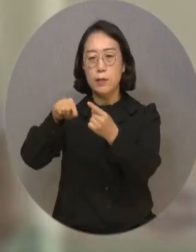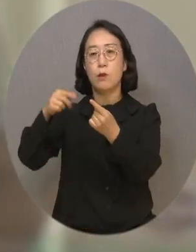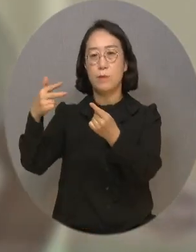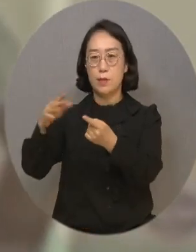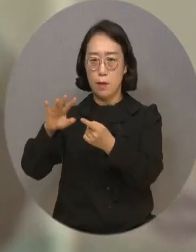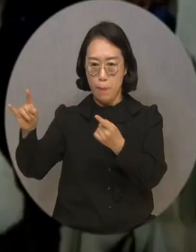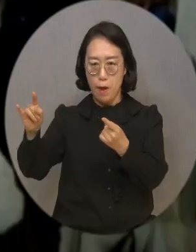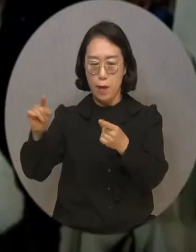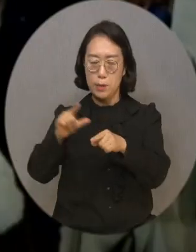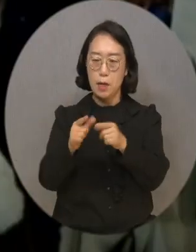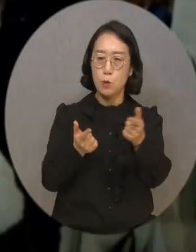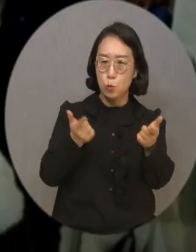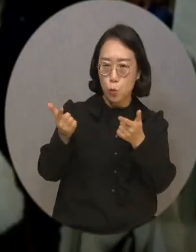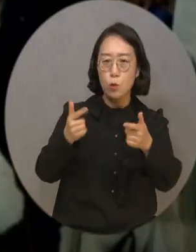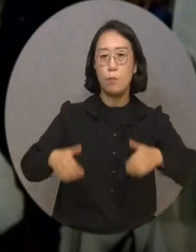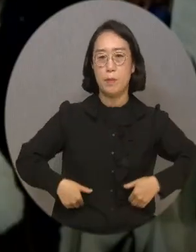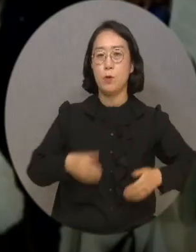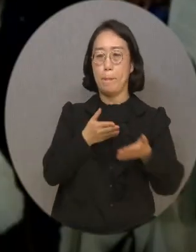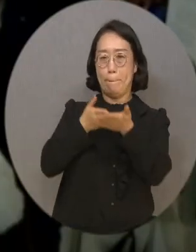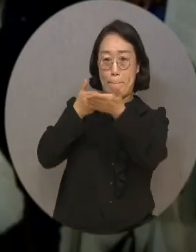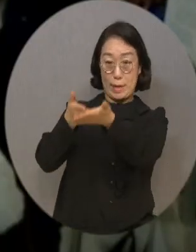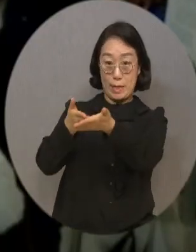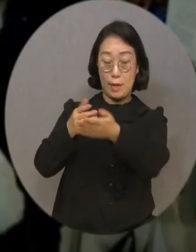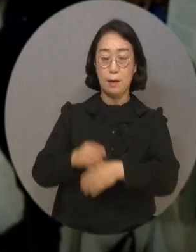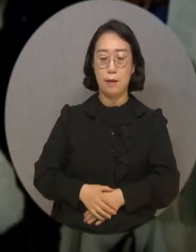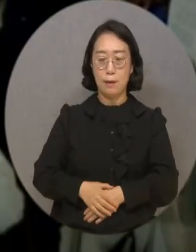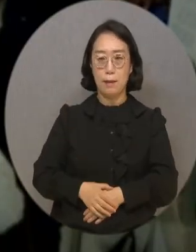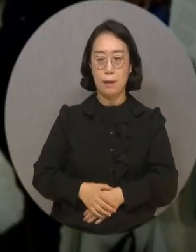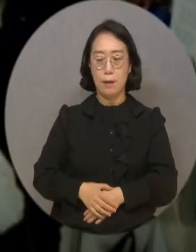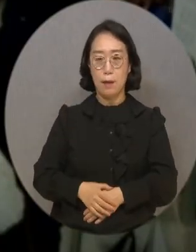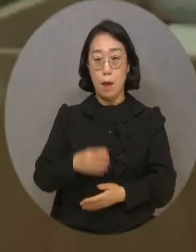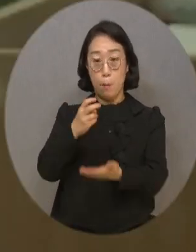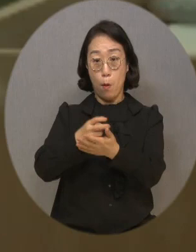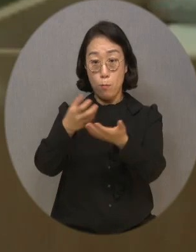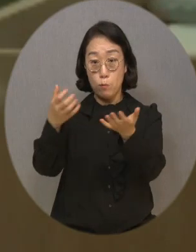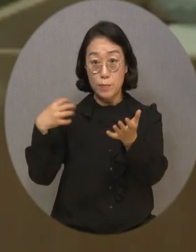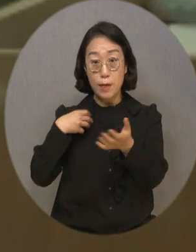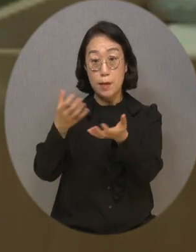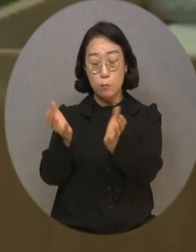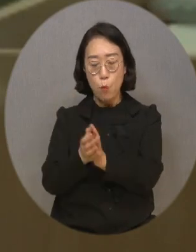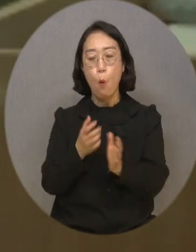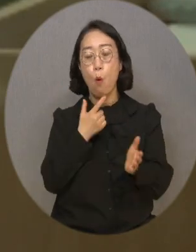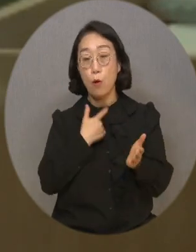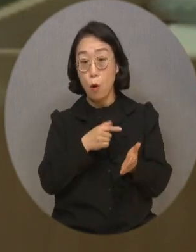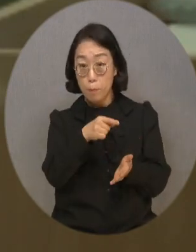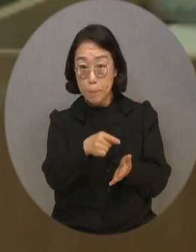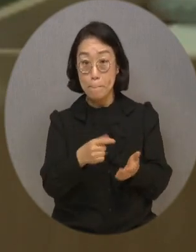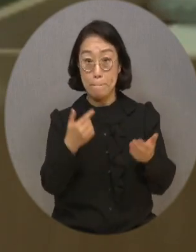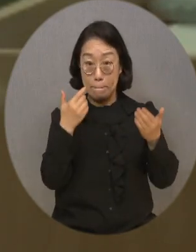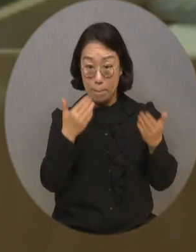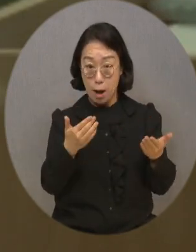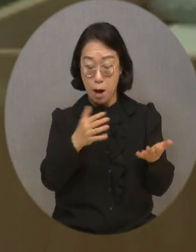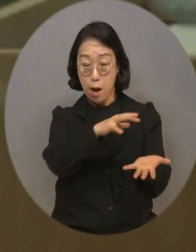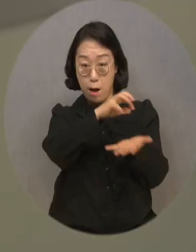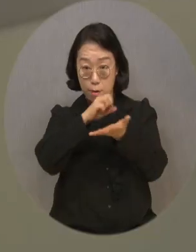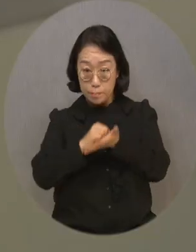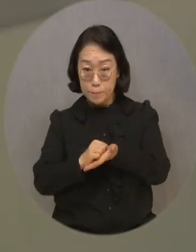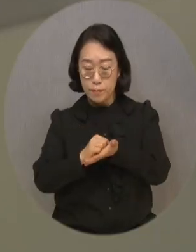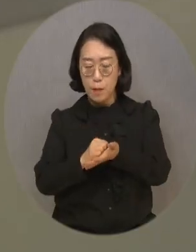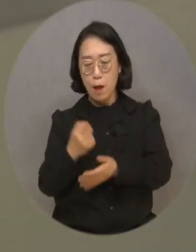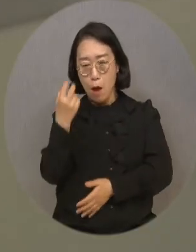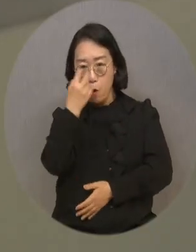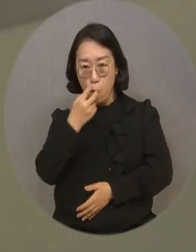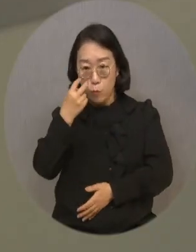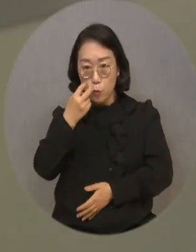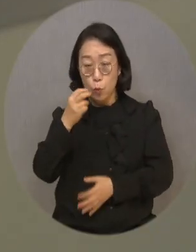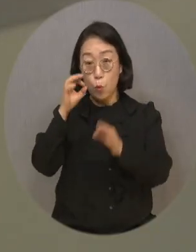조정하는 등의 의견을 제시한 바 있습니다. 이에 대해 법무부는 직접 경험을 바탕으로 해당 건의 내용을 다각적으로